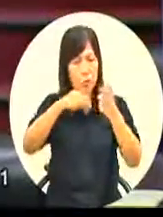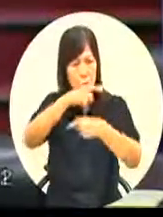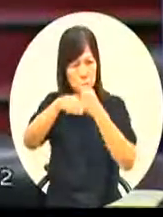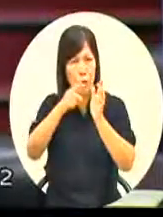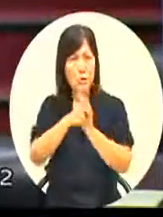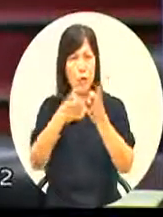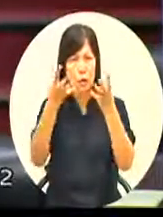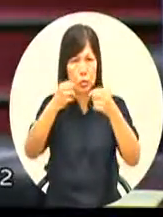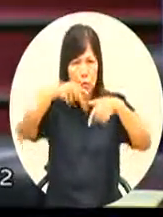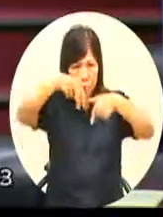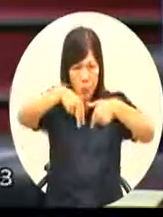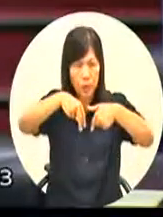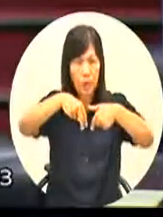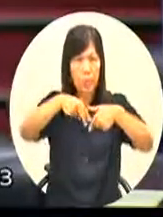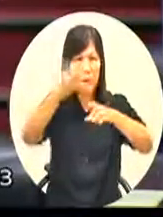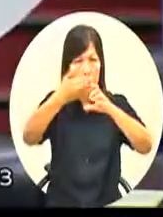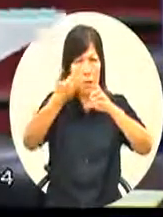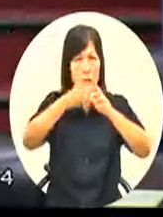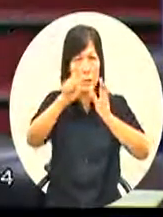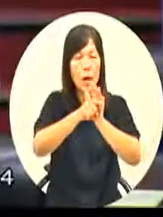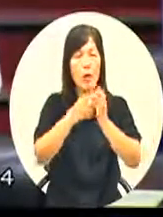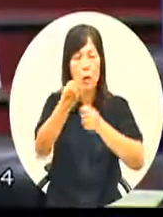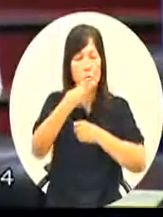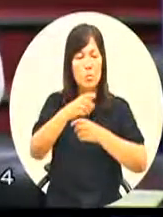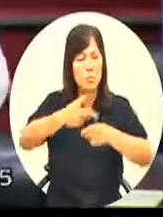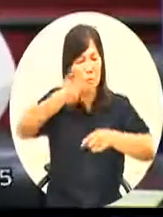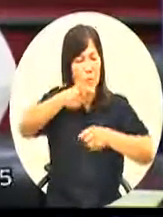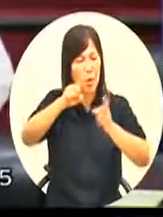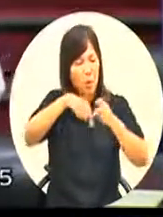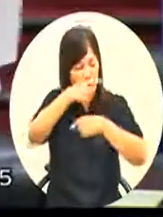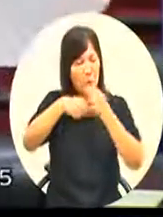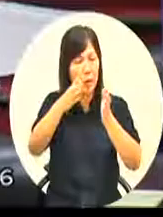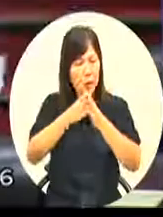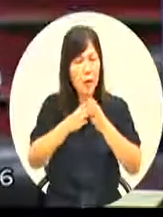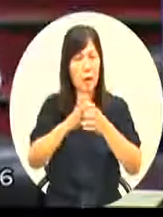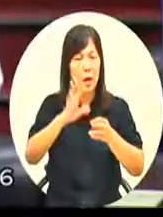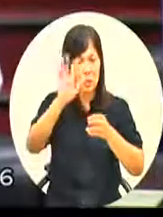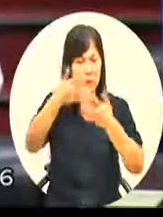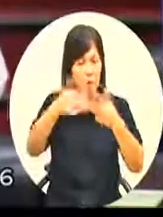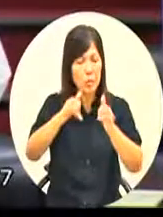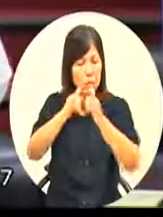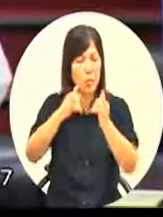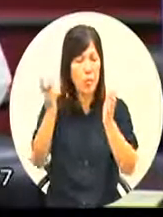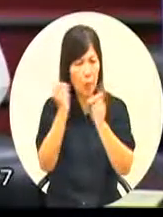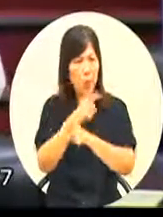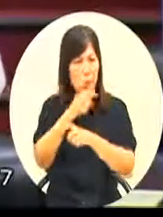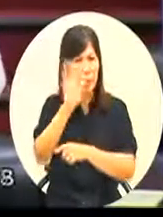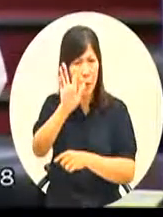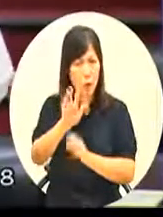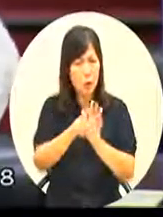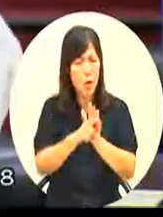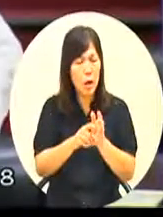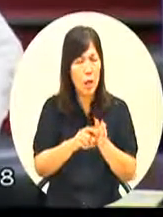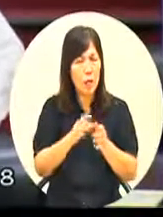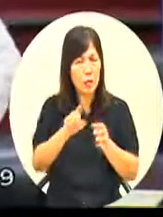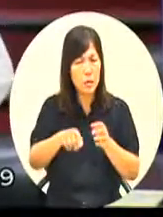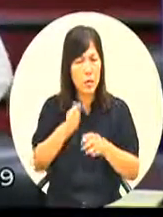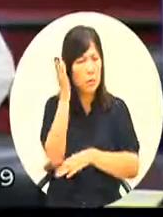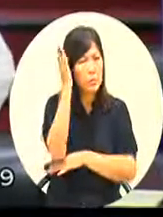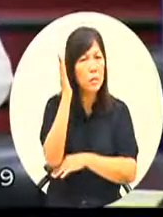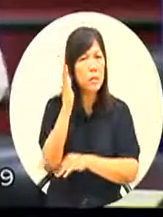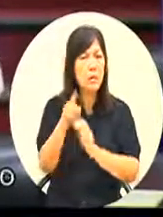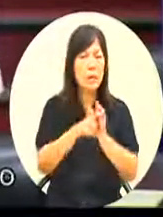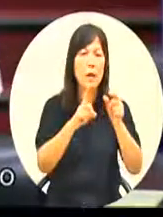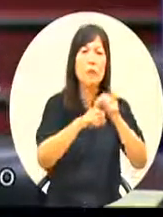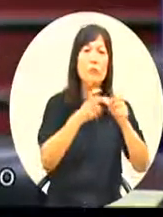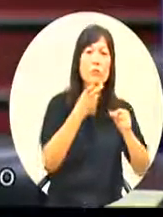数位电视台，那都叫我们赶快换。那有很多民众我知道也都在换。到底我们的政策，中央